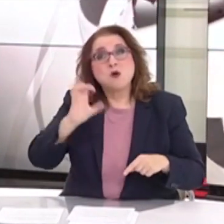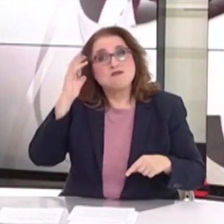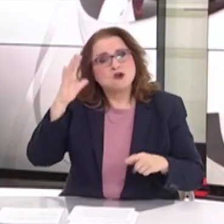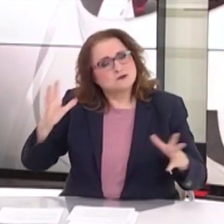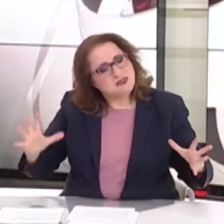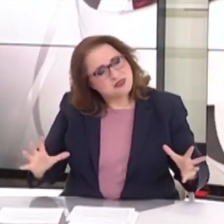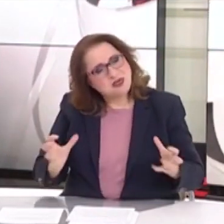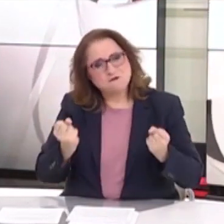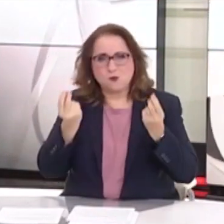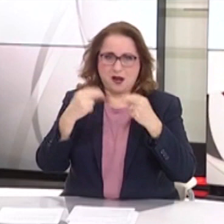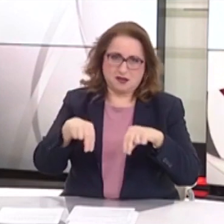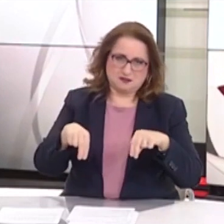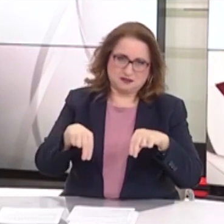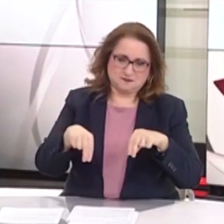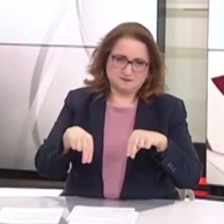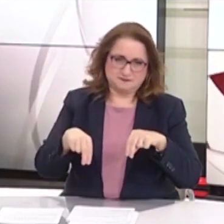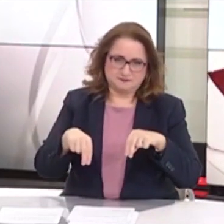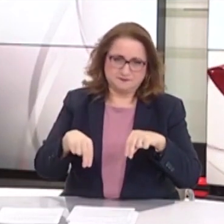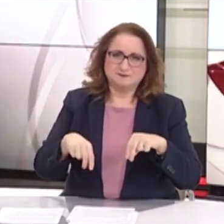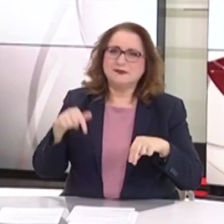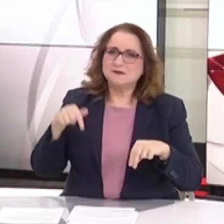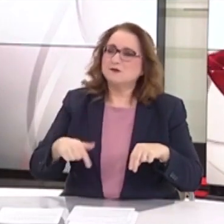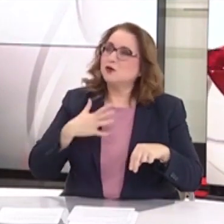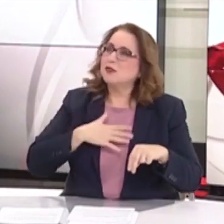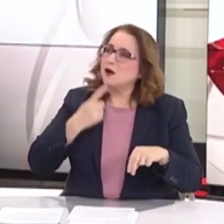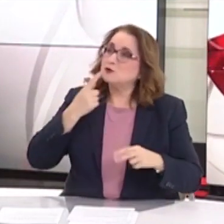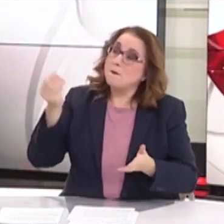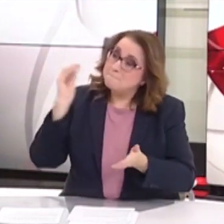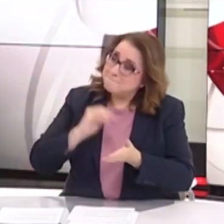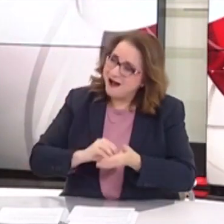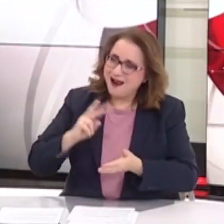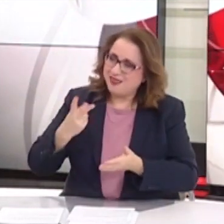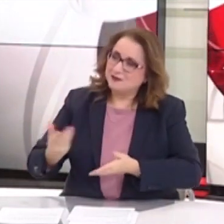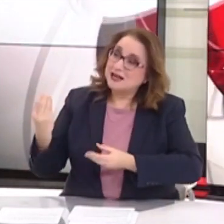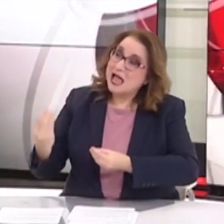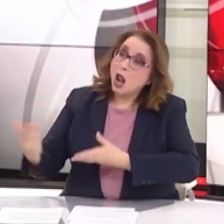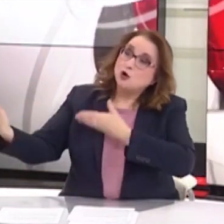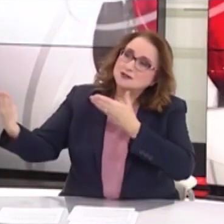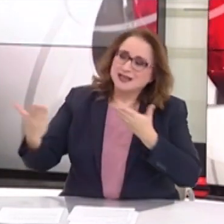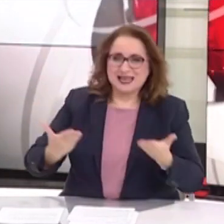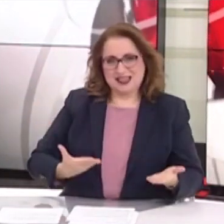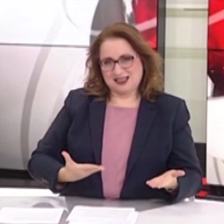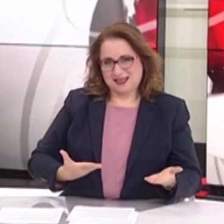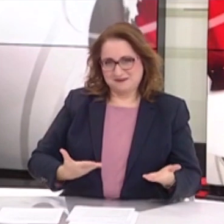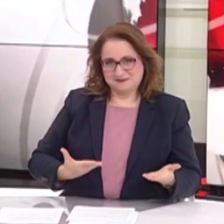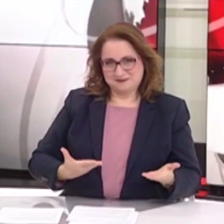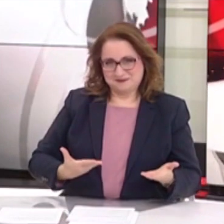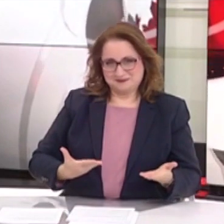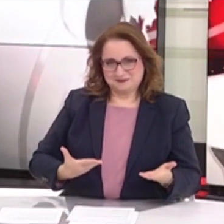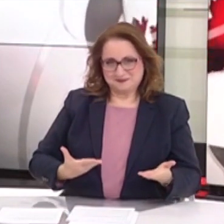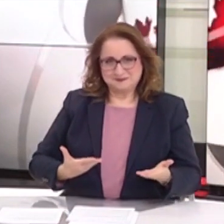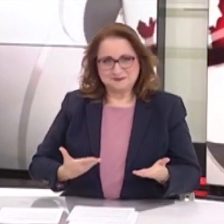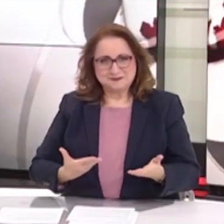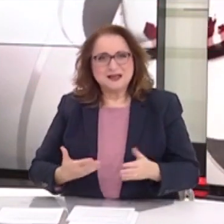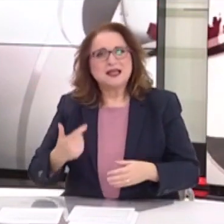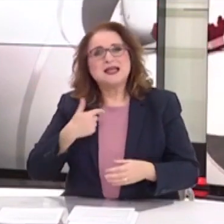λύσεις. Με αυτές τις σκέψεις θέλω να σας ξανακαλωσορίσω και να